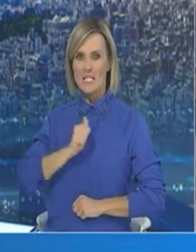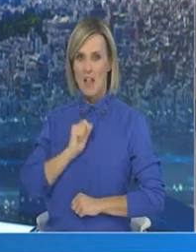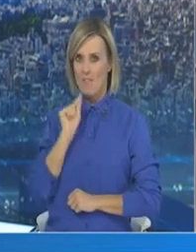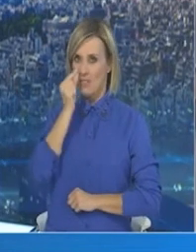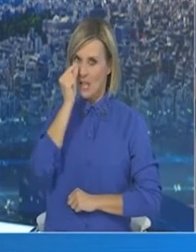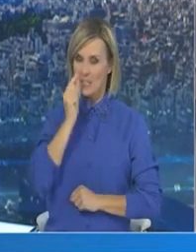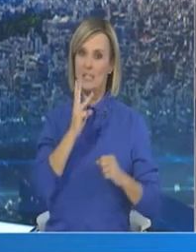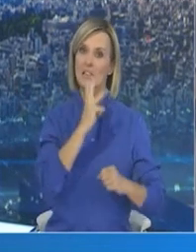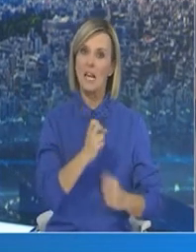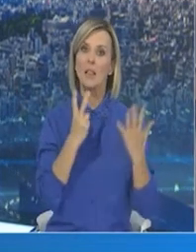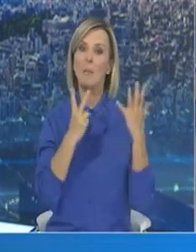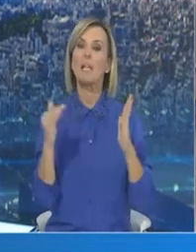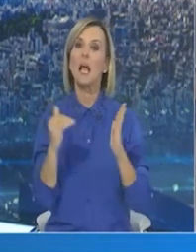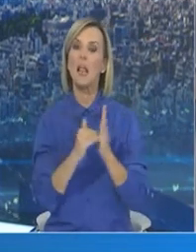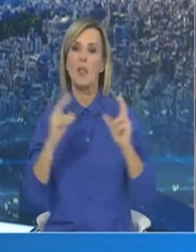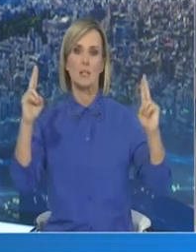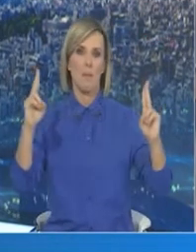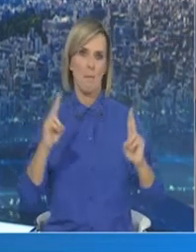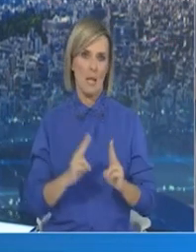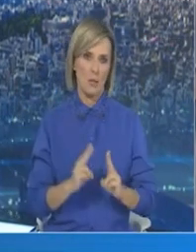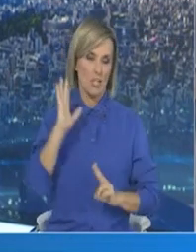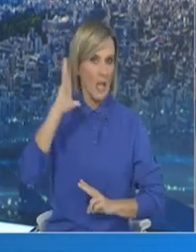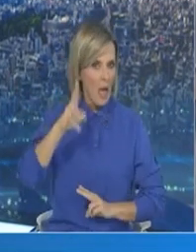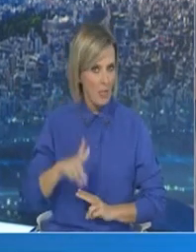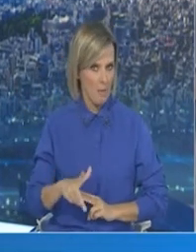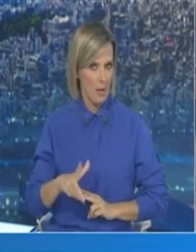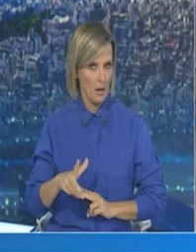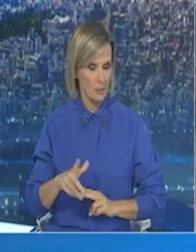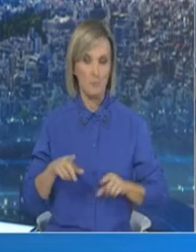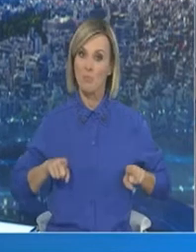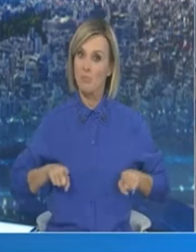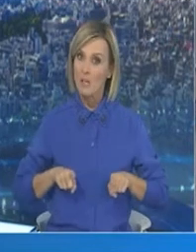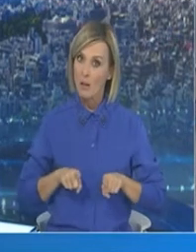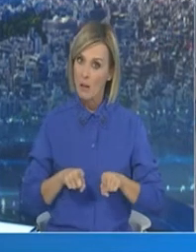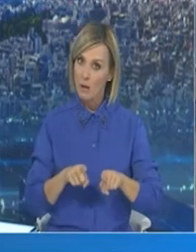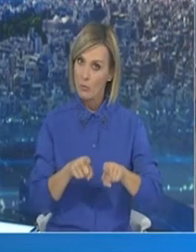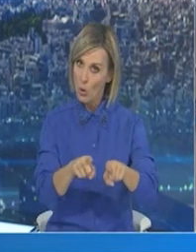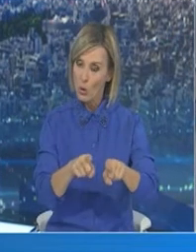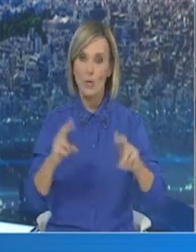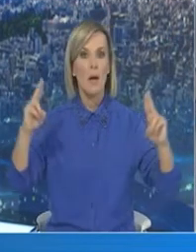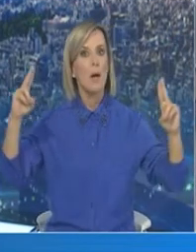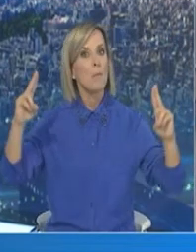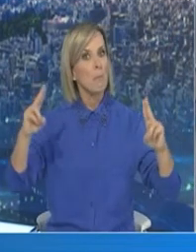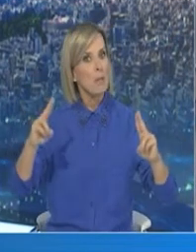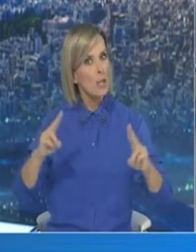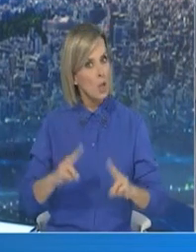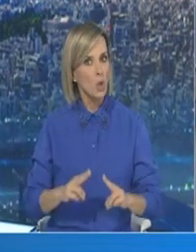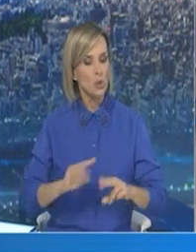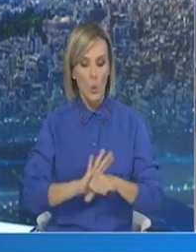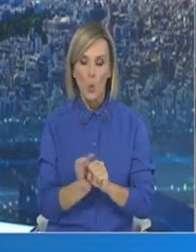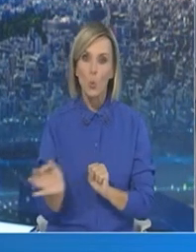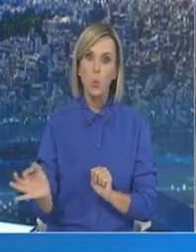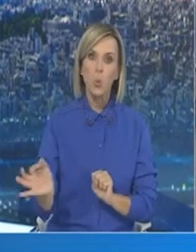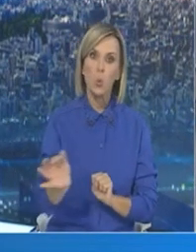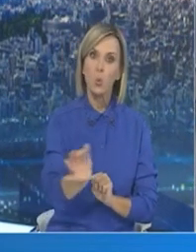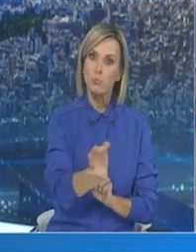στις 37.000 τεστ αναμέρα. Ταυτόχρονα βλέπουμε να μειώνεται ο δείκτης θετικότητας στη χώρα μας σε όλους